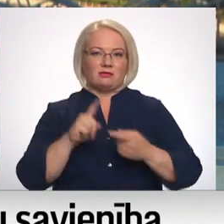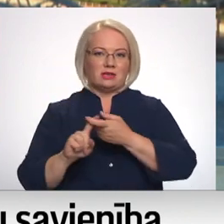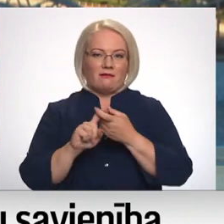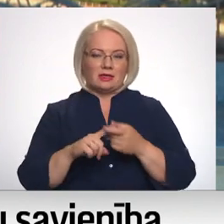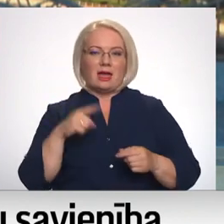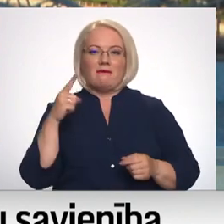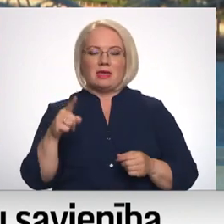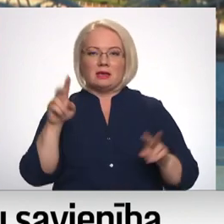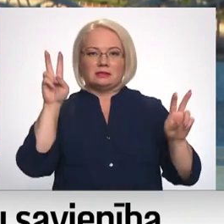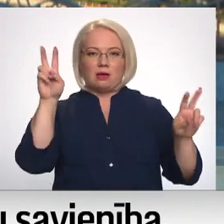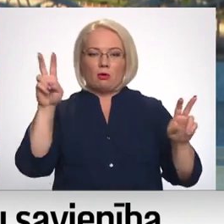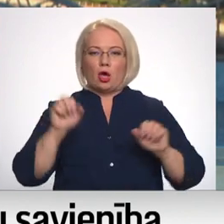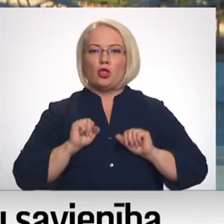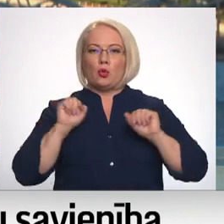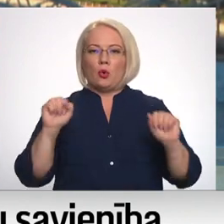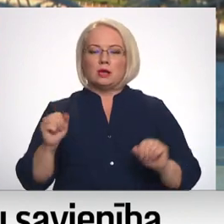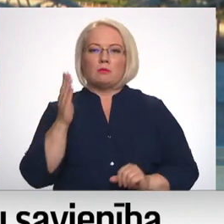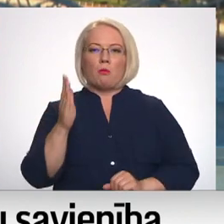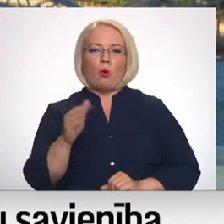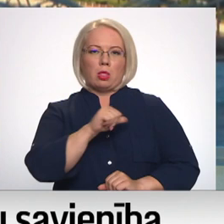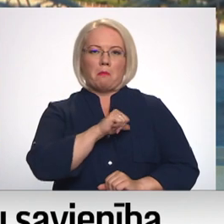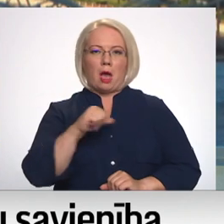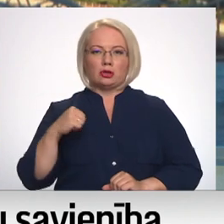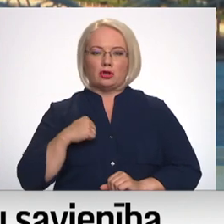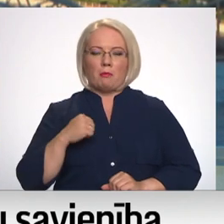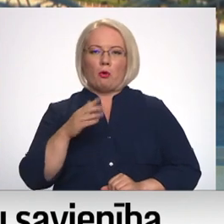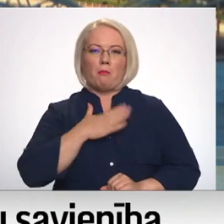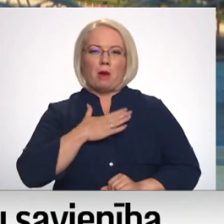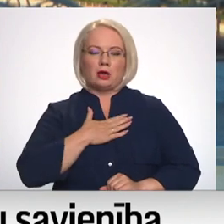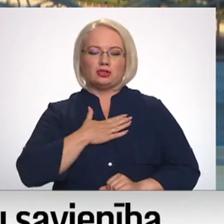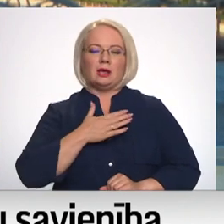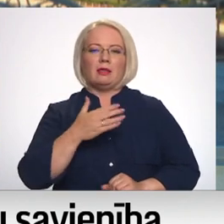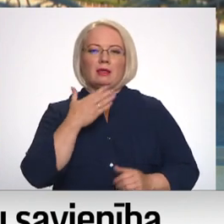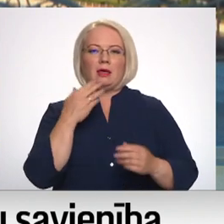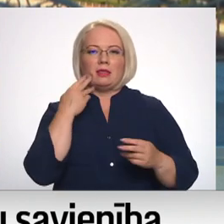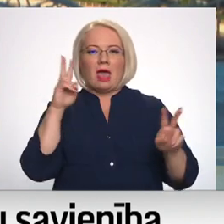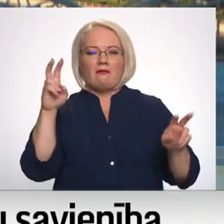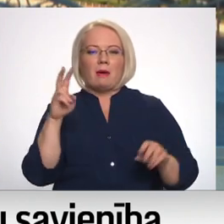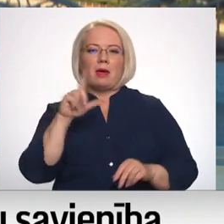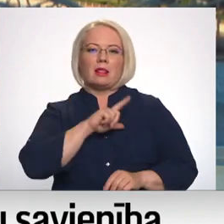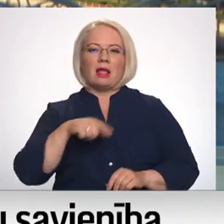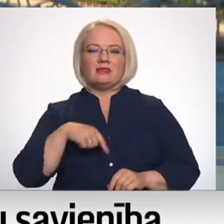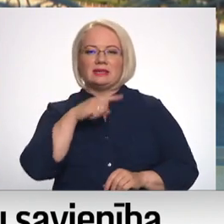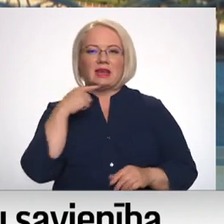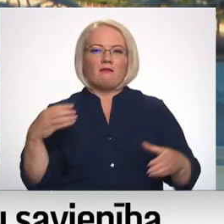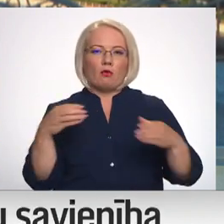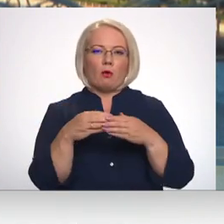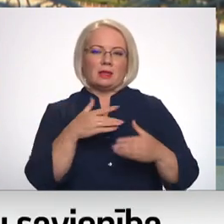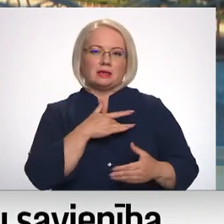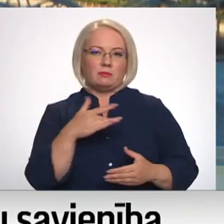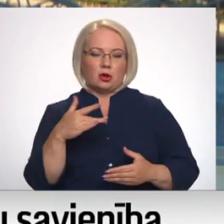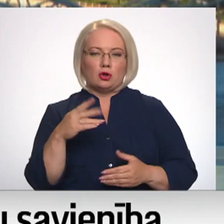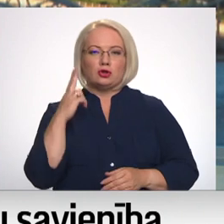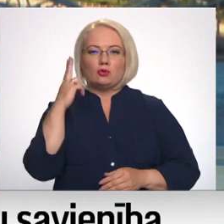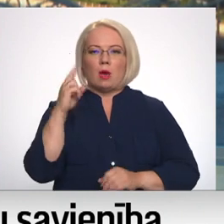ar saukli – drosme būt sev pašam un paši sevi dēvē par Latvijas-Krievu kopienas partiju. Lai gan sola